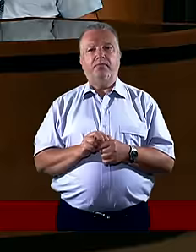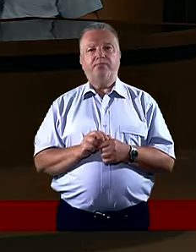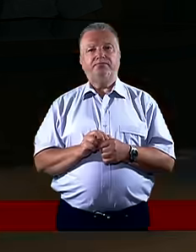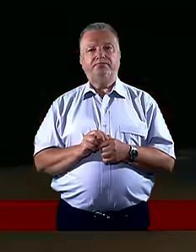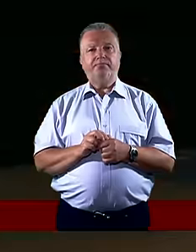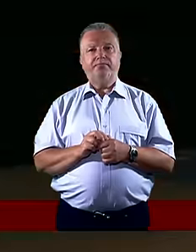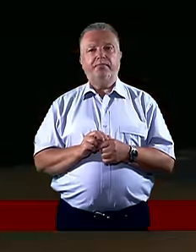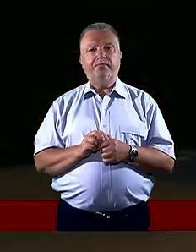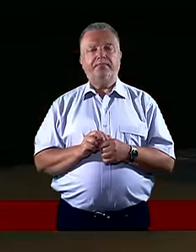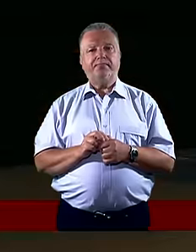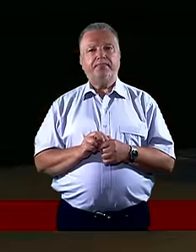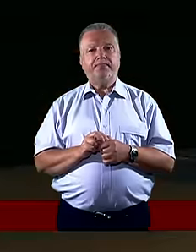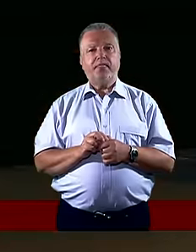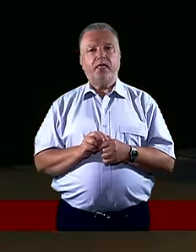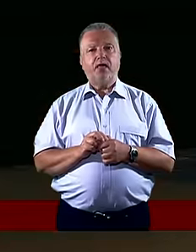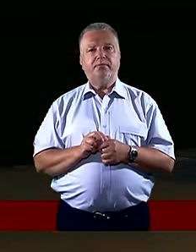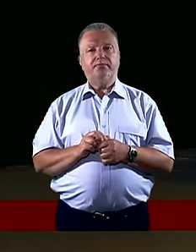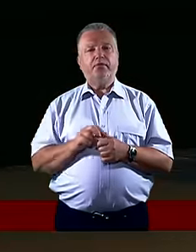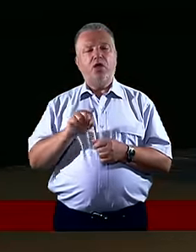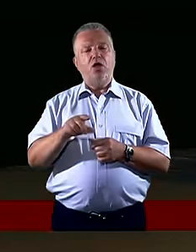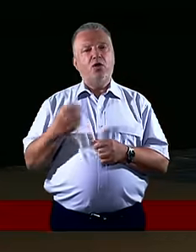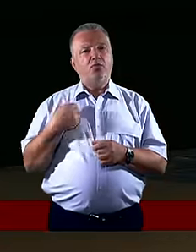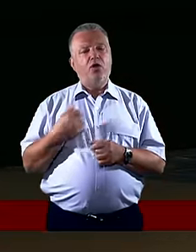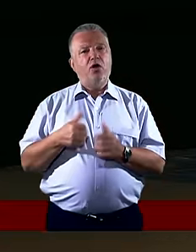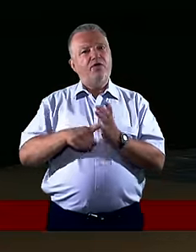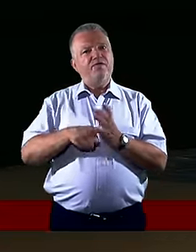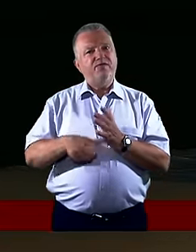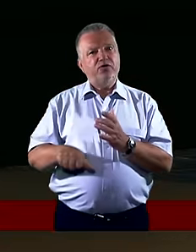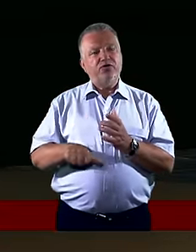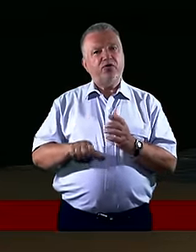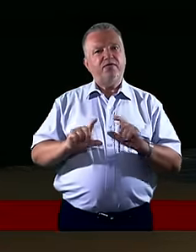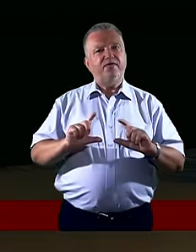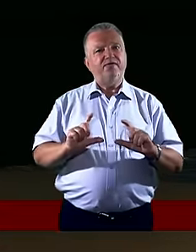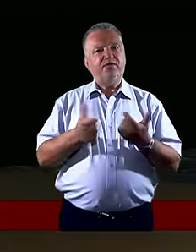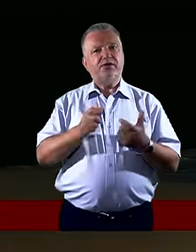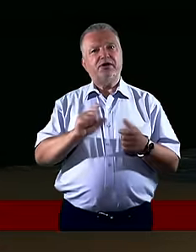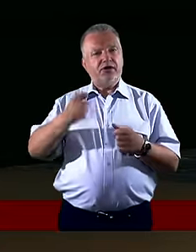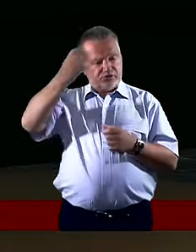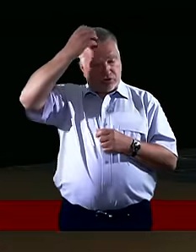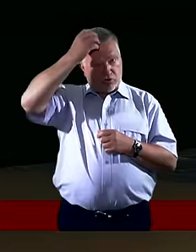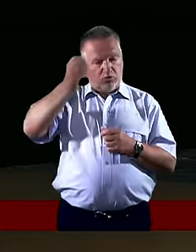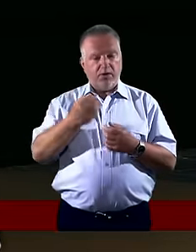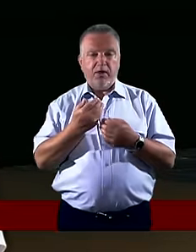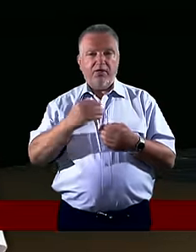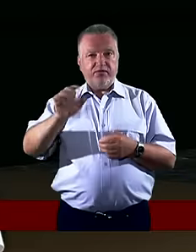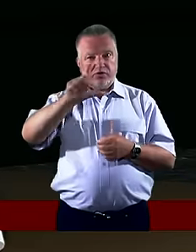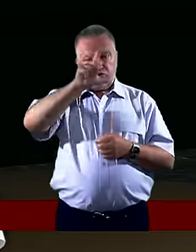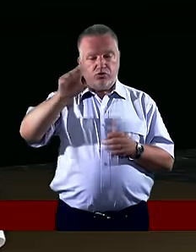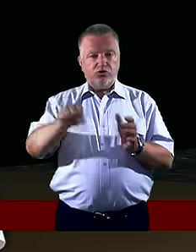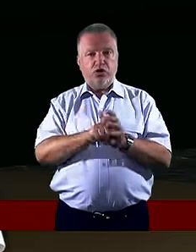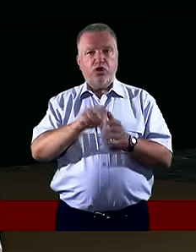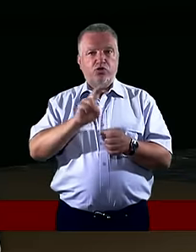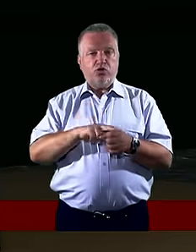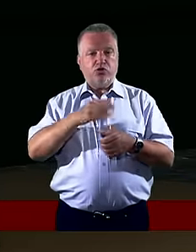Na szczęście, a Paweł, to było wyjątkowe zdarzenie z Agrypą, że tak zareagował.